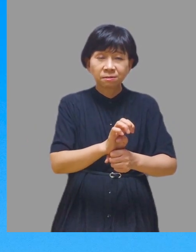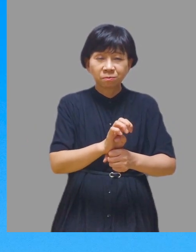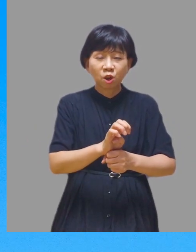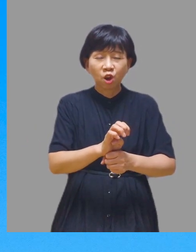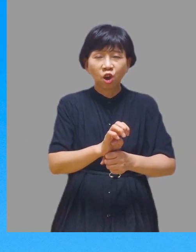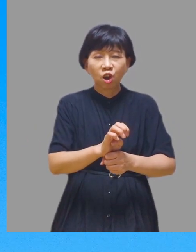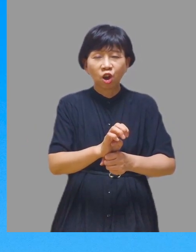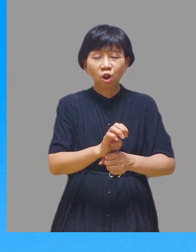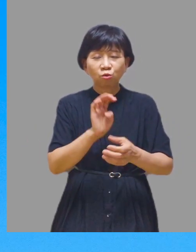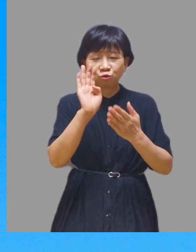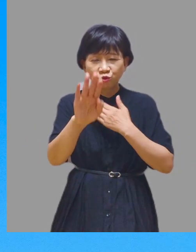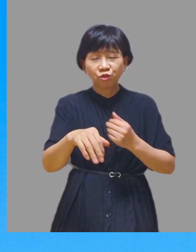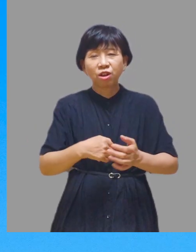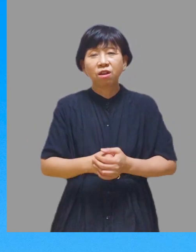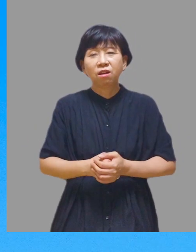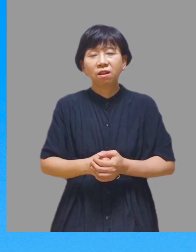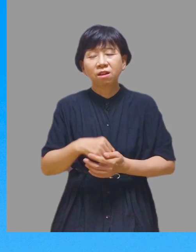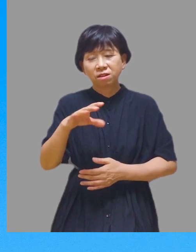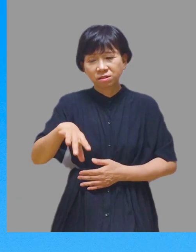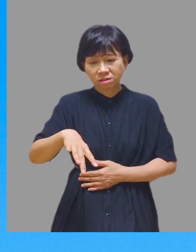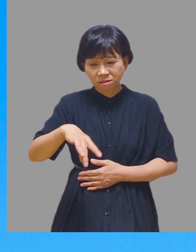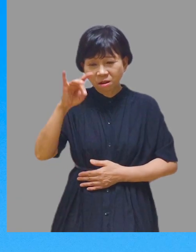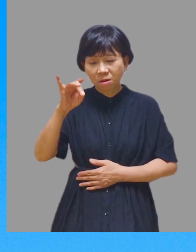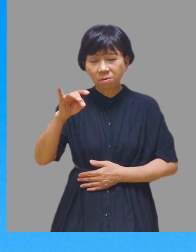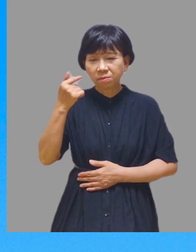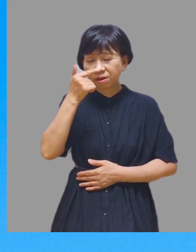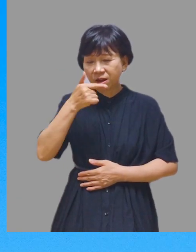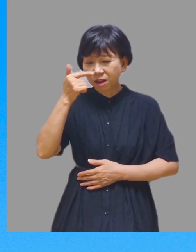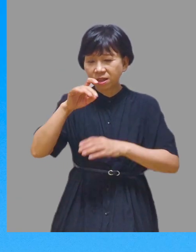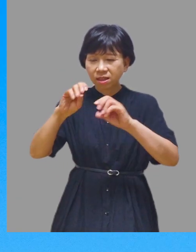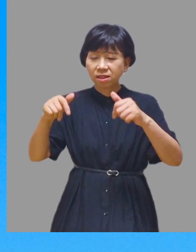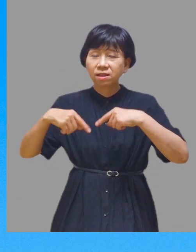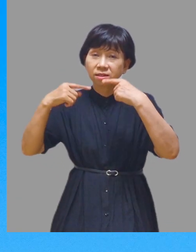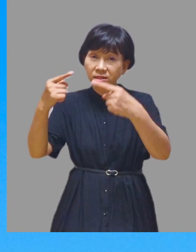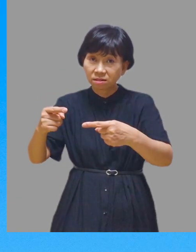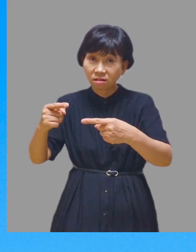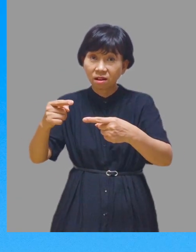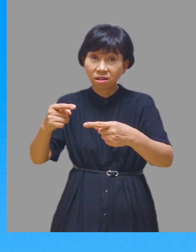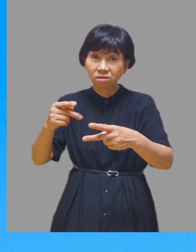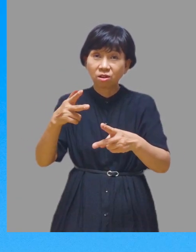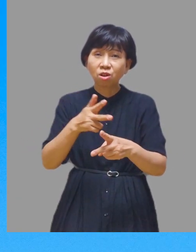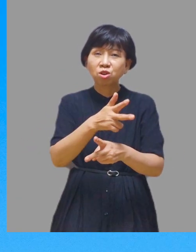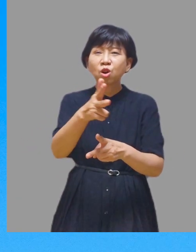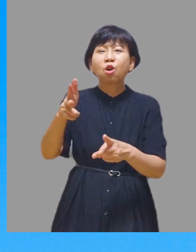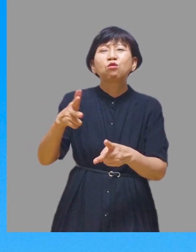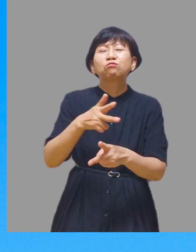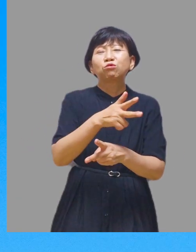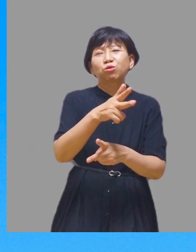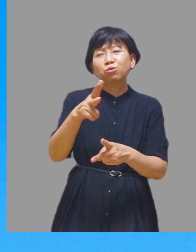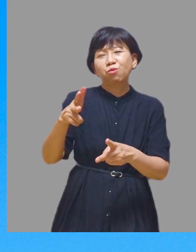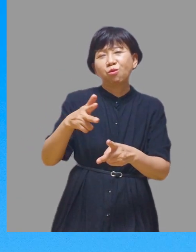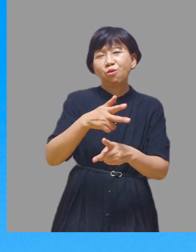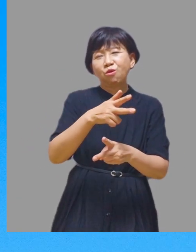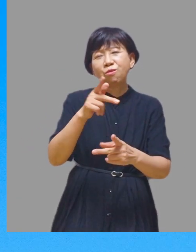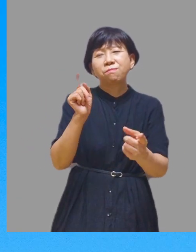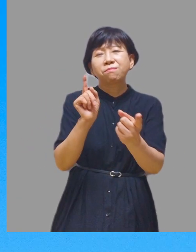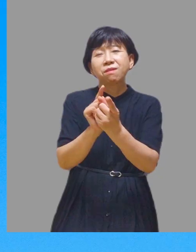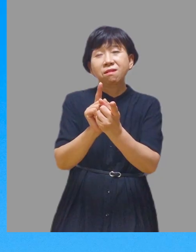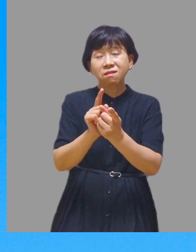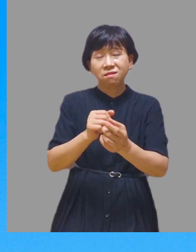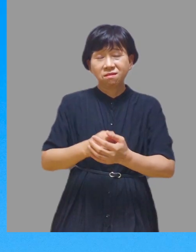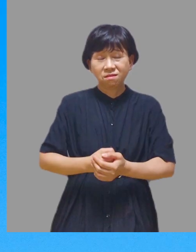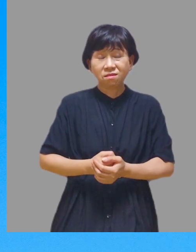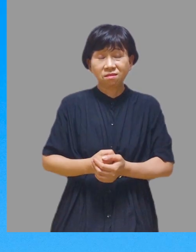여리고 전투였거든요. 여리고 성을 생각하면 이 여리고 성은 마차가 2대,